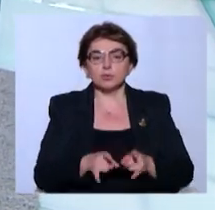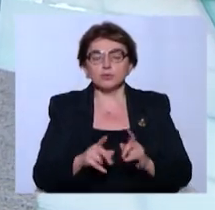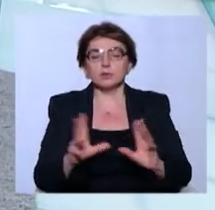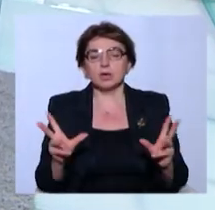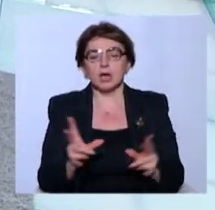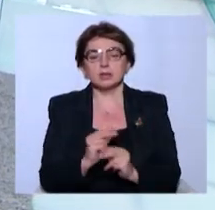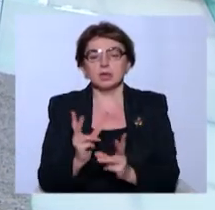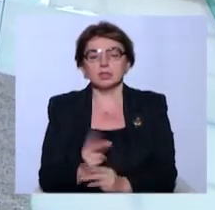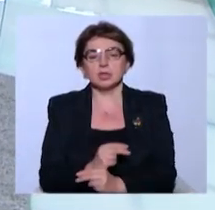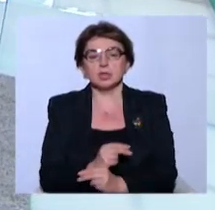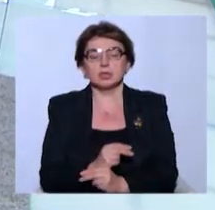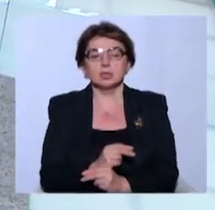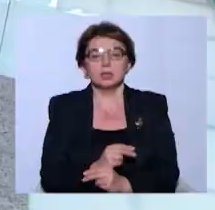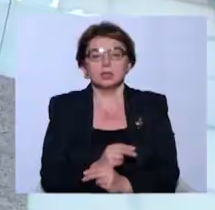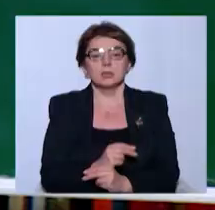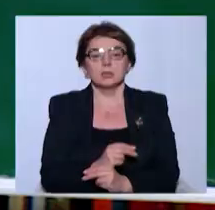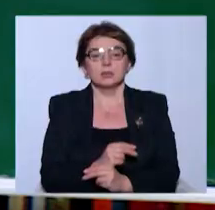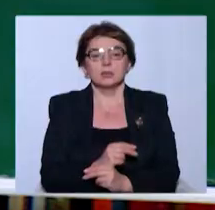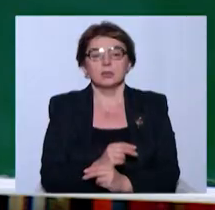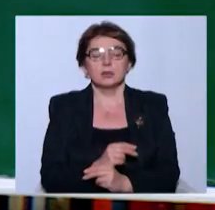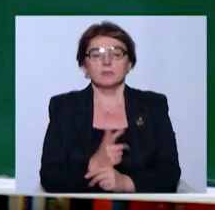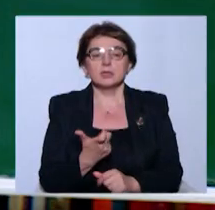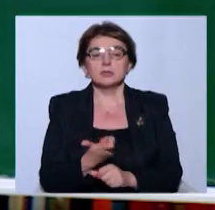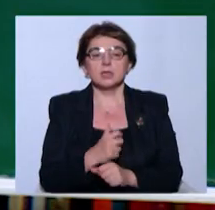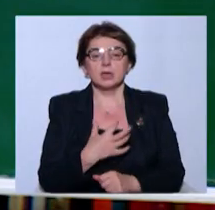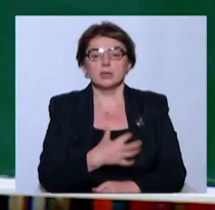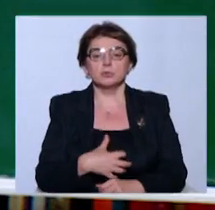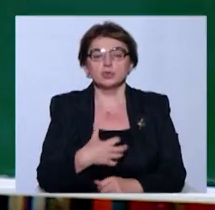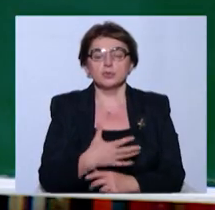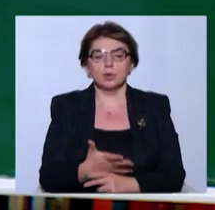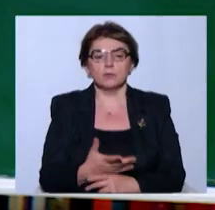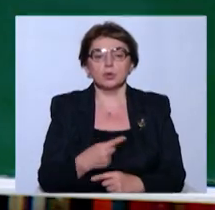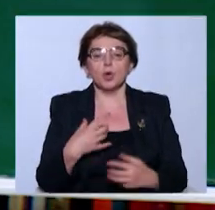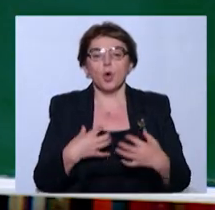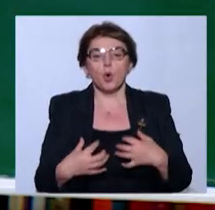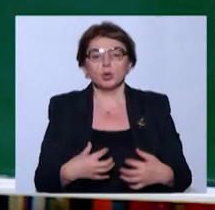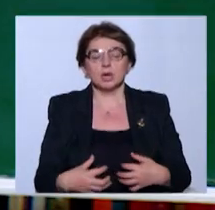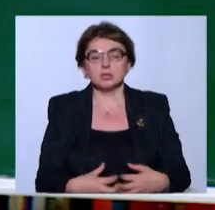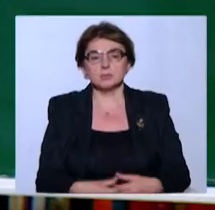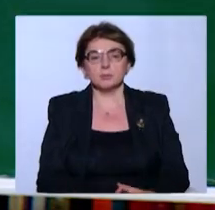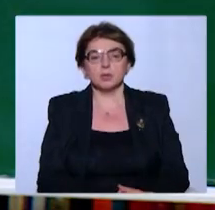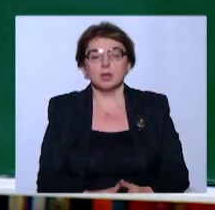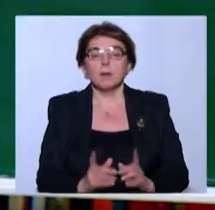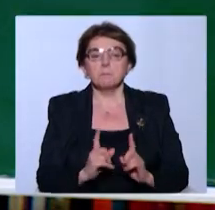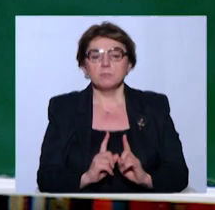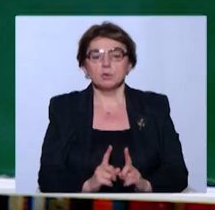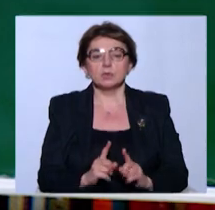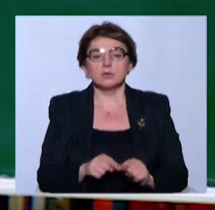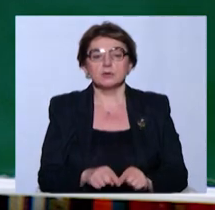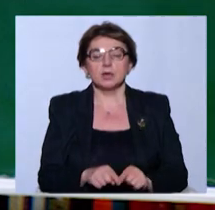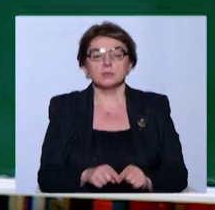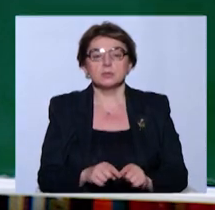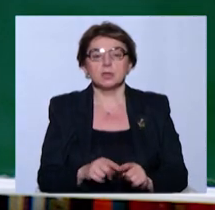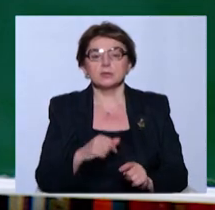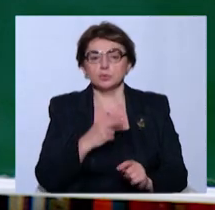ფარდობითობა? ადაპტაცია ერთ კონკრეტულ გარემო პირობაში, რაღაც ეტაპზე, ორგანიზმის განვითარების